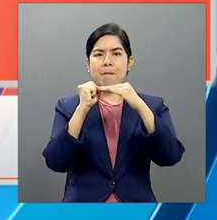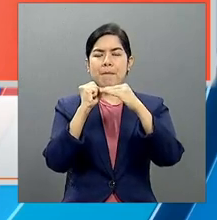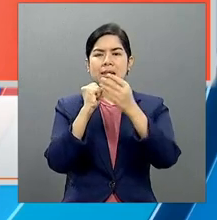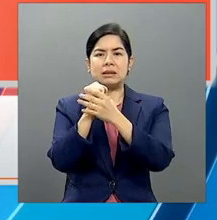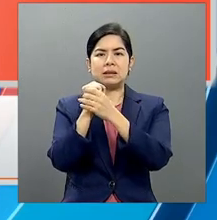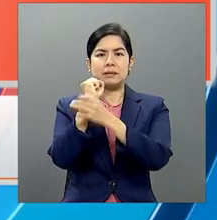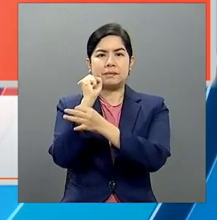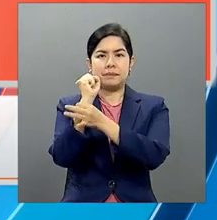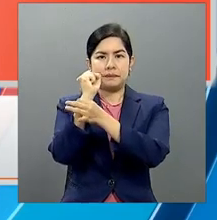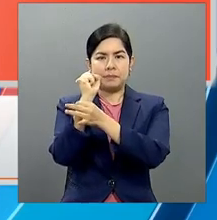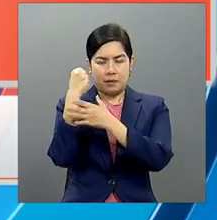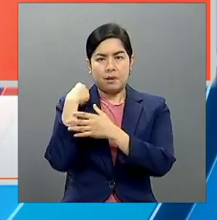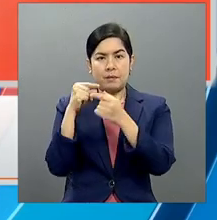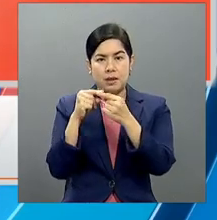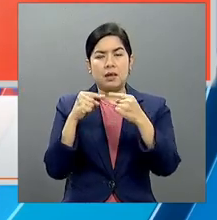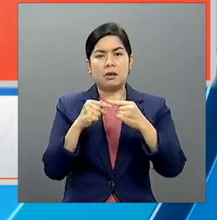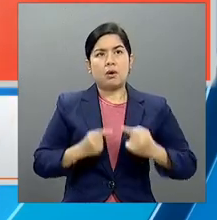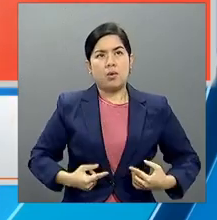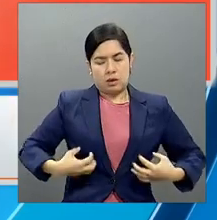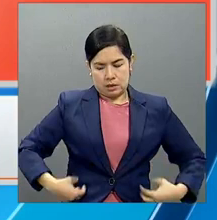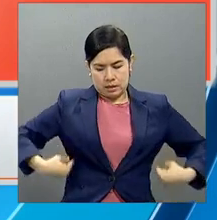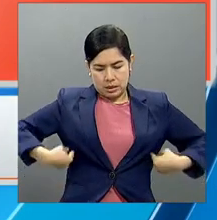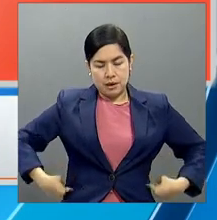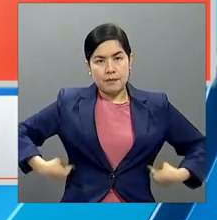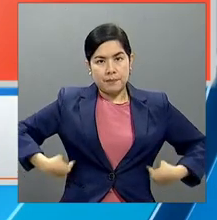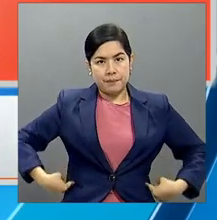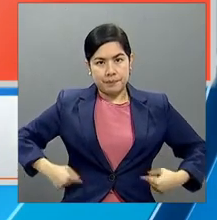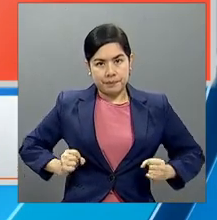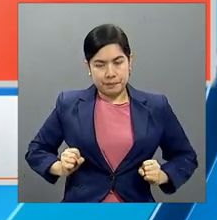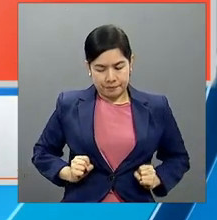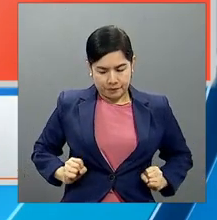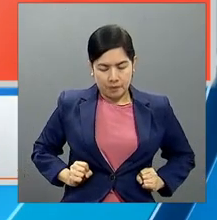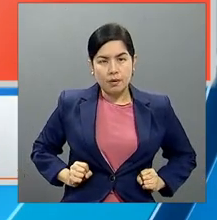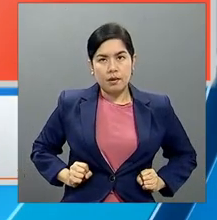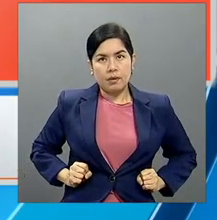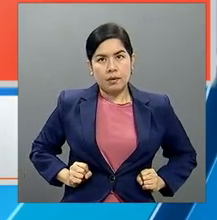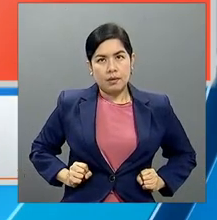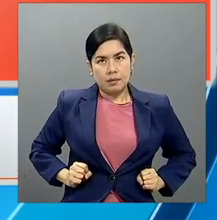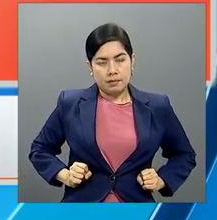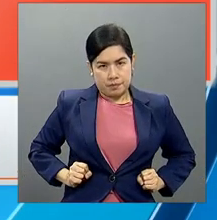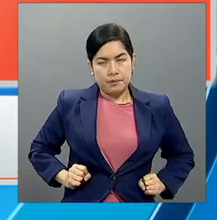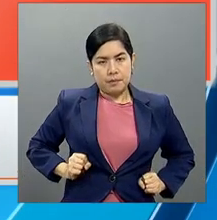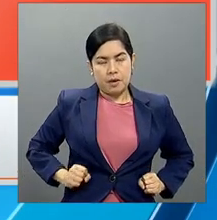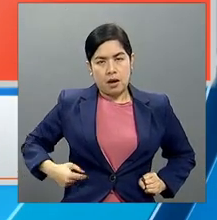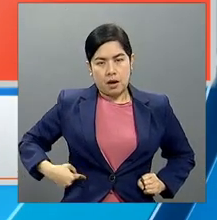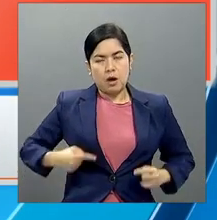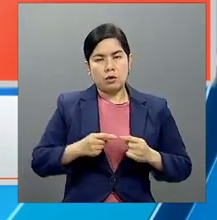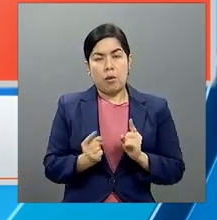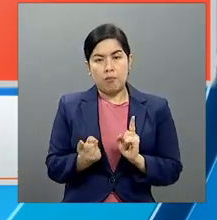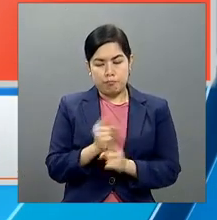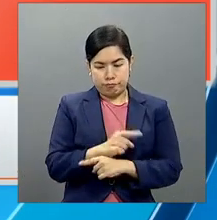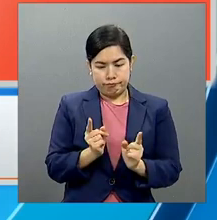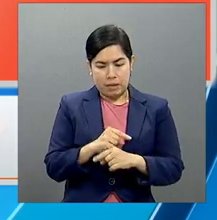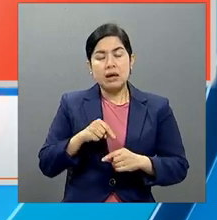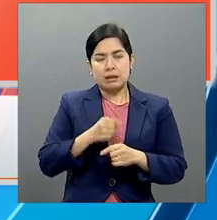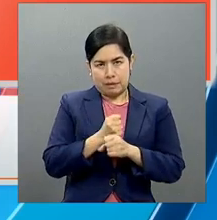สีข้างนะครับโดยไตทั้งสองข้างเนี่ยจะช่วยกันทำงานนะครับก็คือถ้าคนไข้เนี่ยหรือว่า